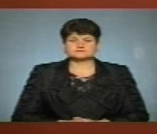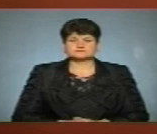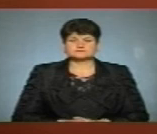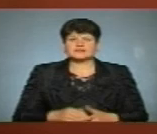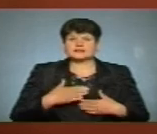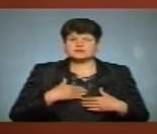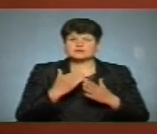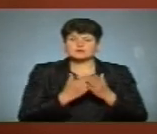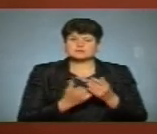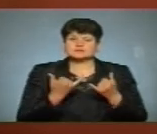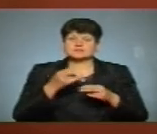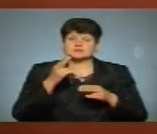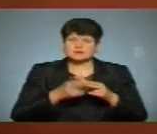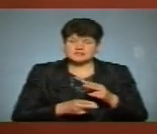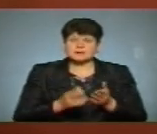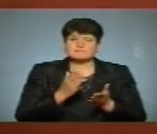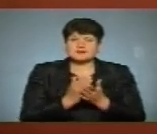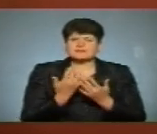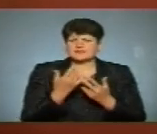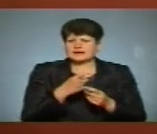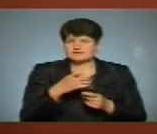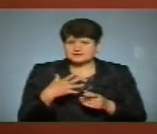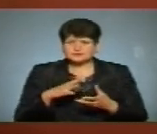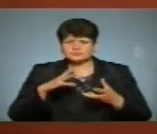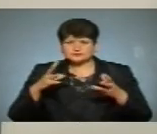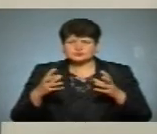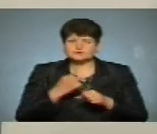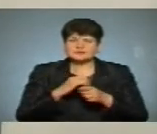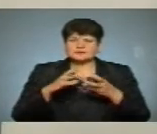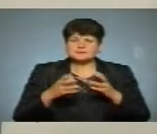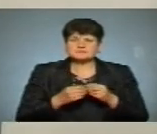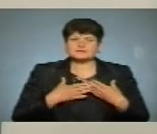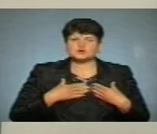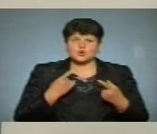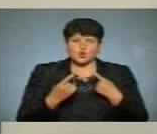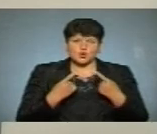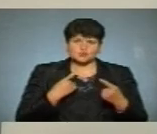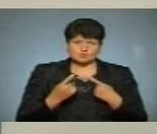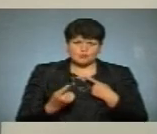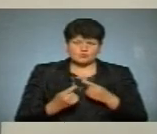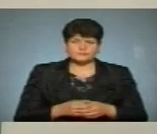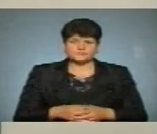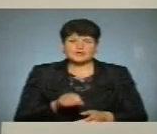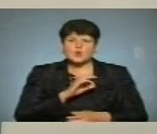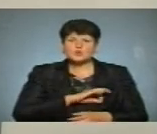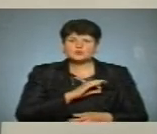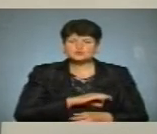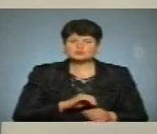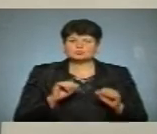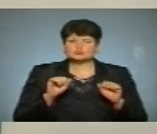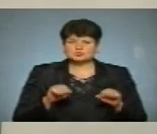Наша програма добігає завершення. Маємо кілька хвилин, аби підвести підсумки нашої розмови. Користуючись нагодою,